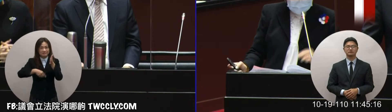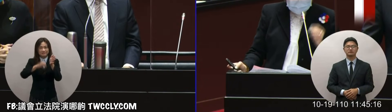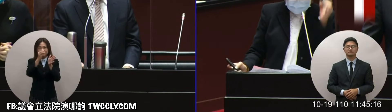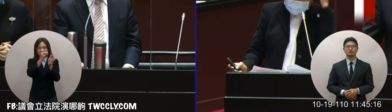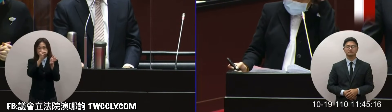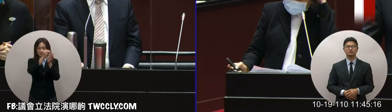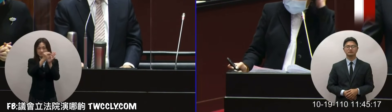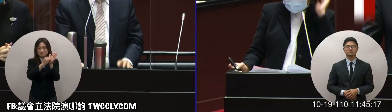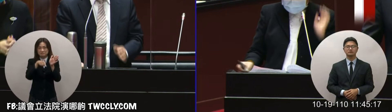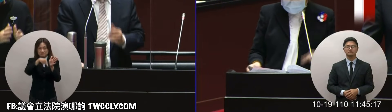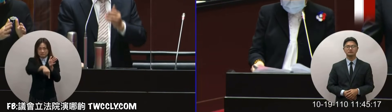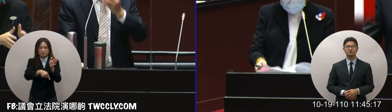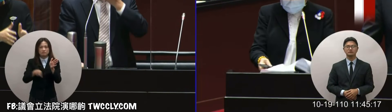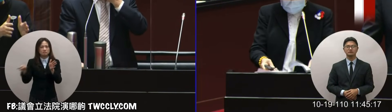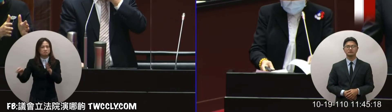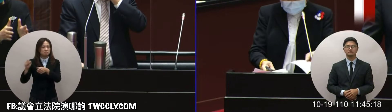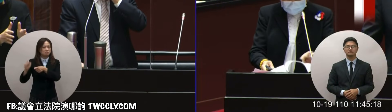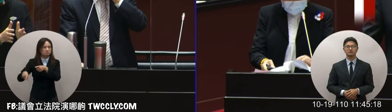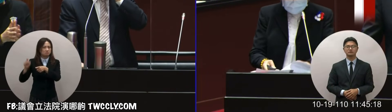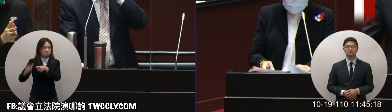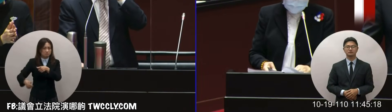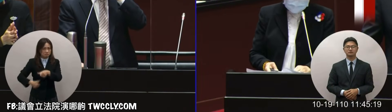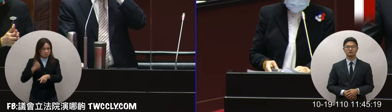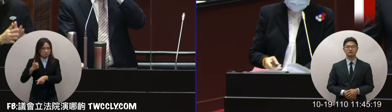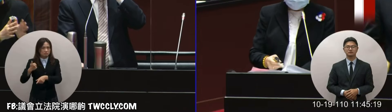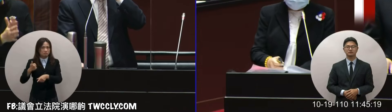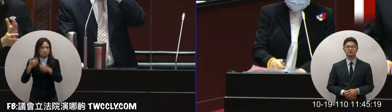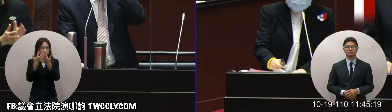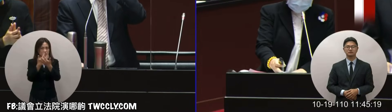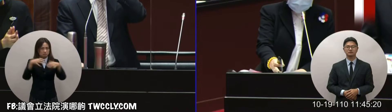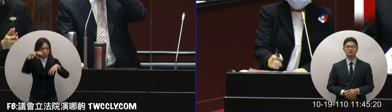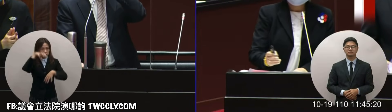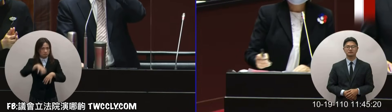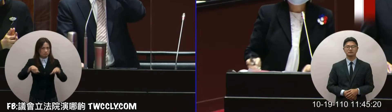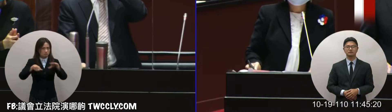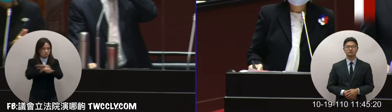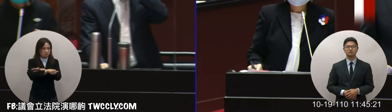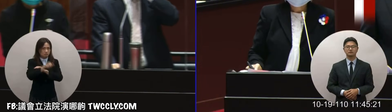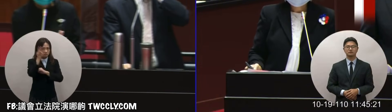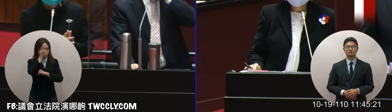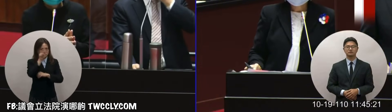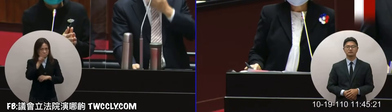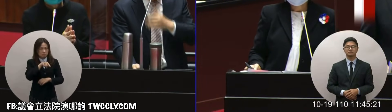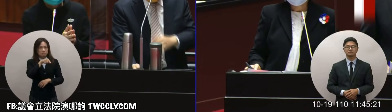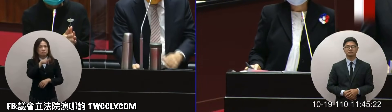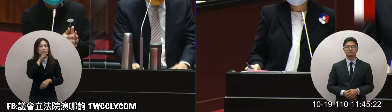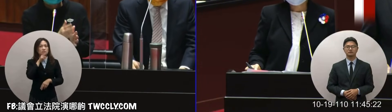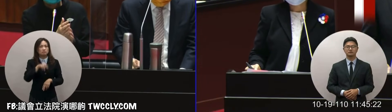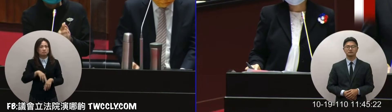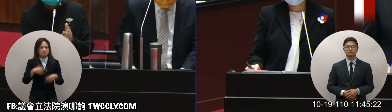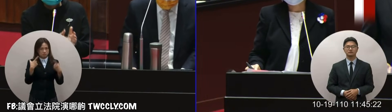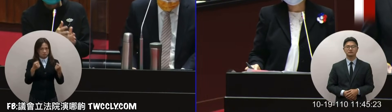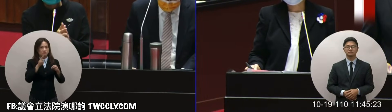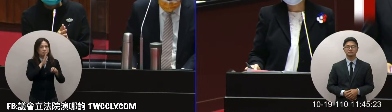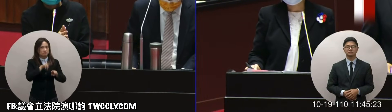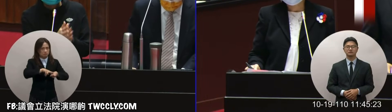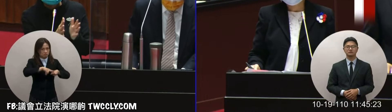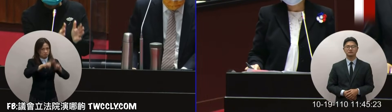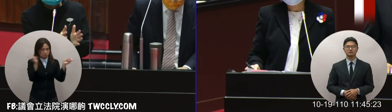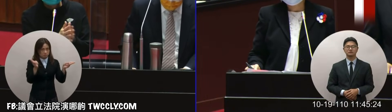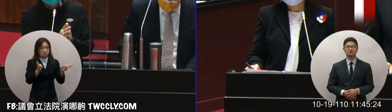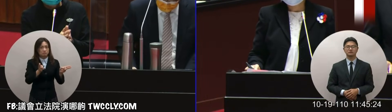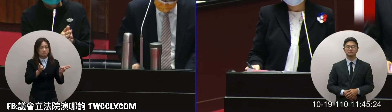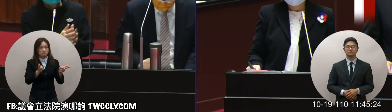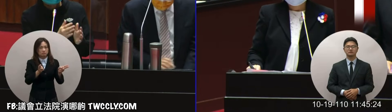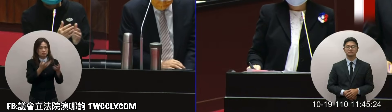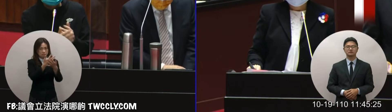个厂商确实有到这个网站上哈去，那个是一个开放的一个网站，开放源的网站